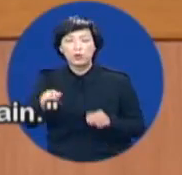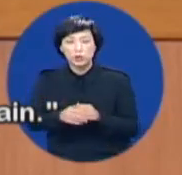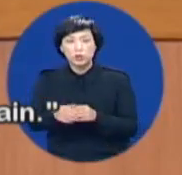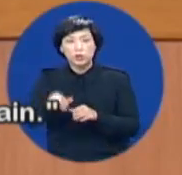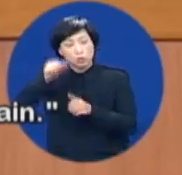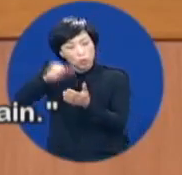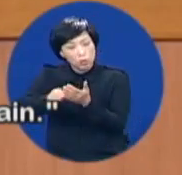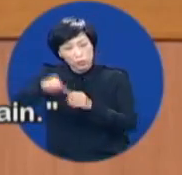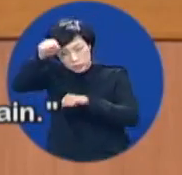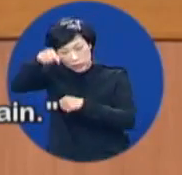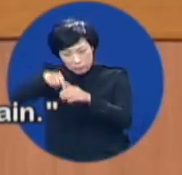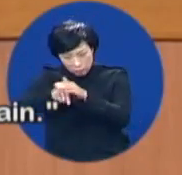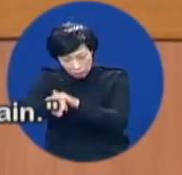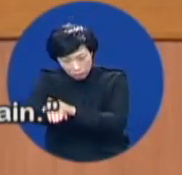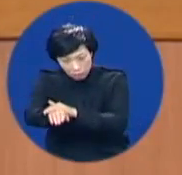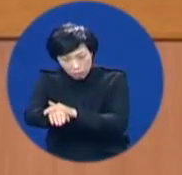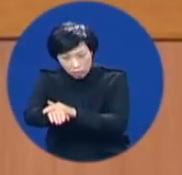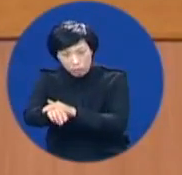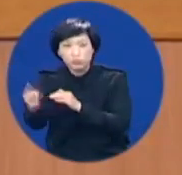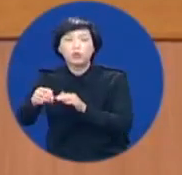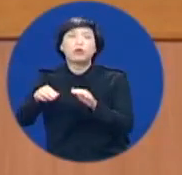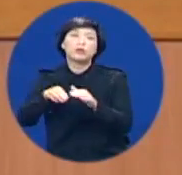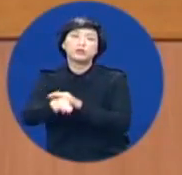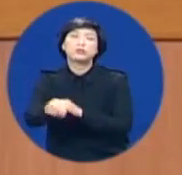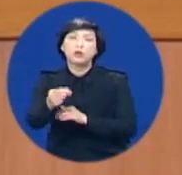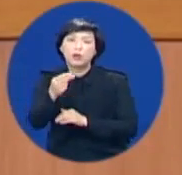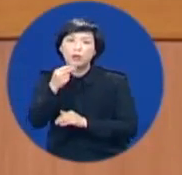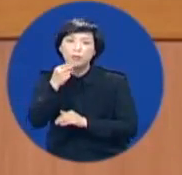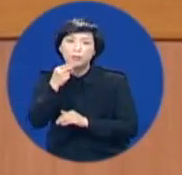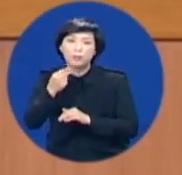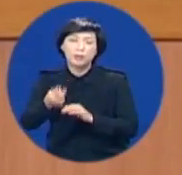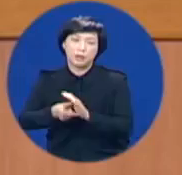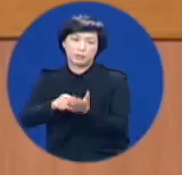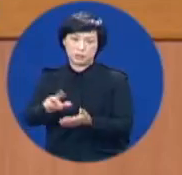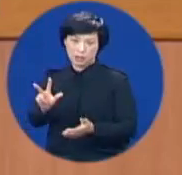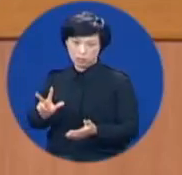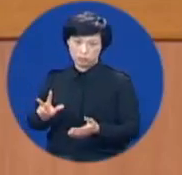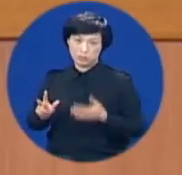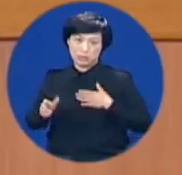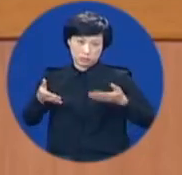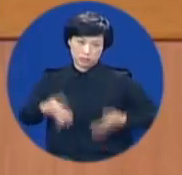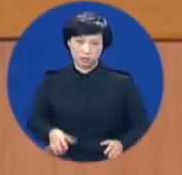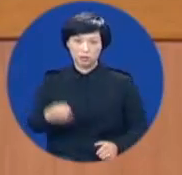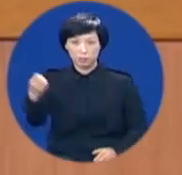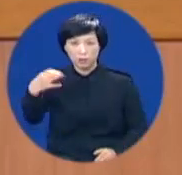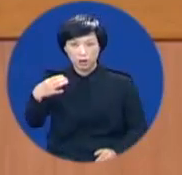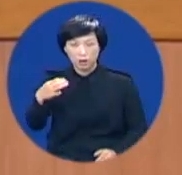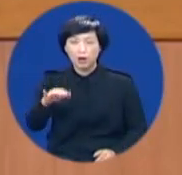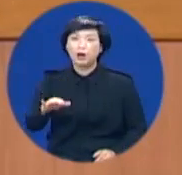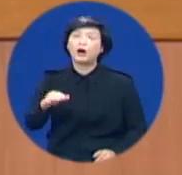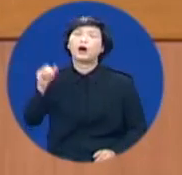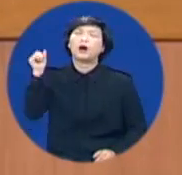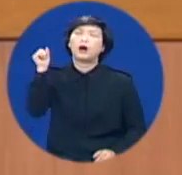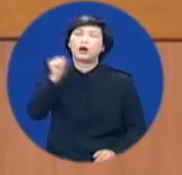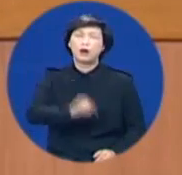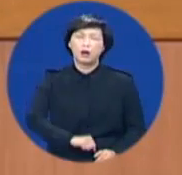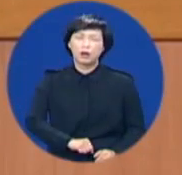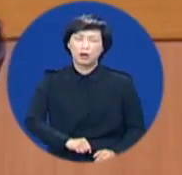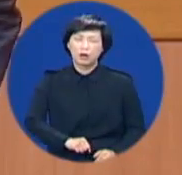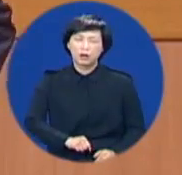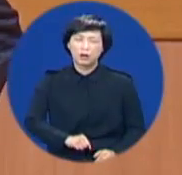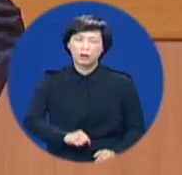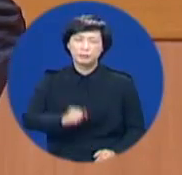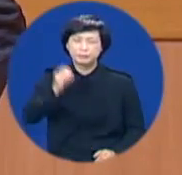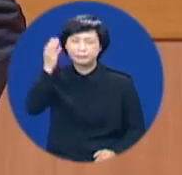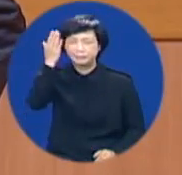각오하고 나를 낳아 방으로 들어갔다고 말씀하실 때 제가 성장한 다음에 다 가슴이 많이